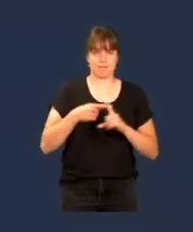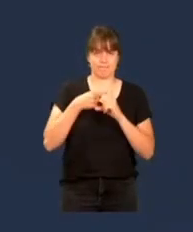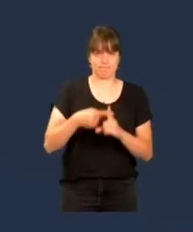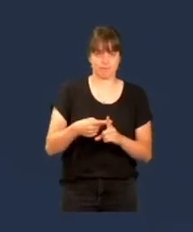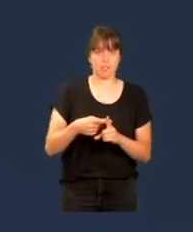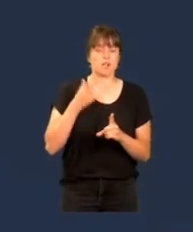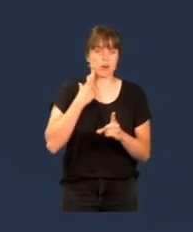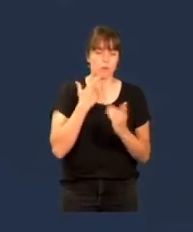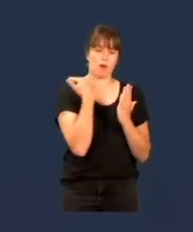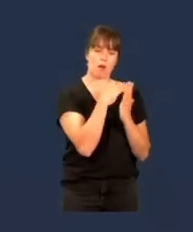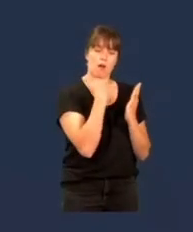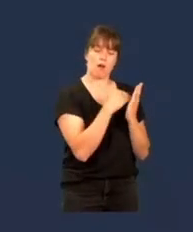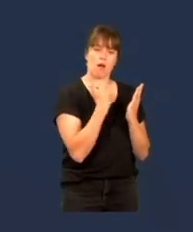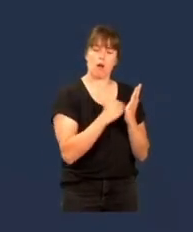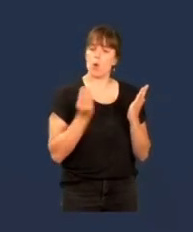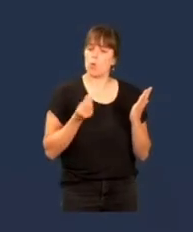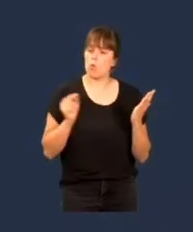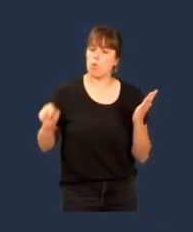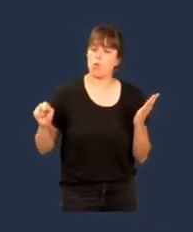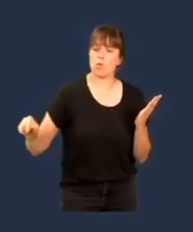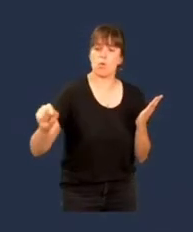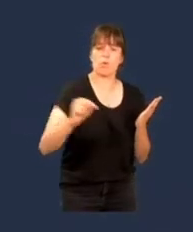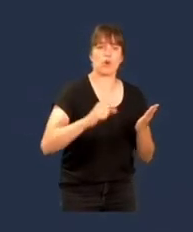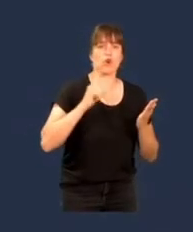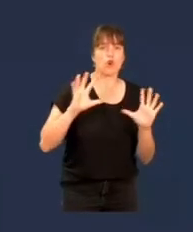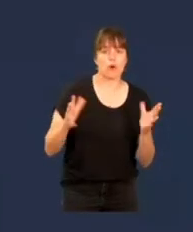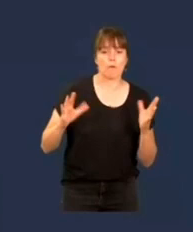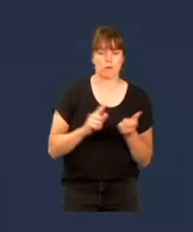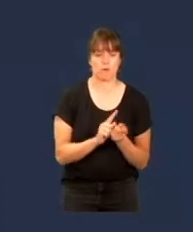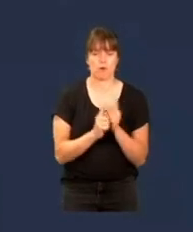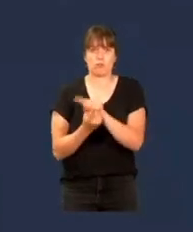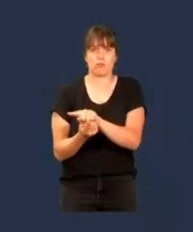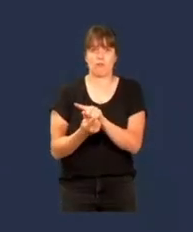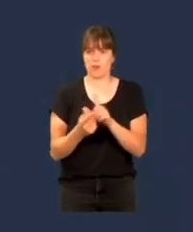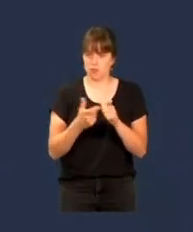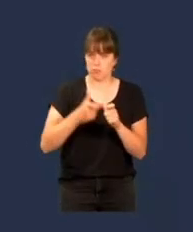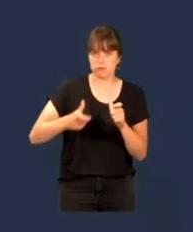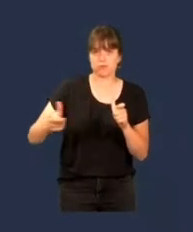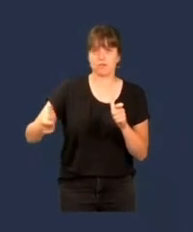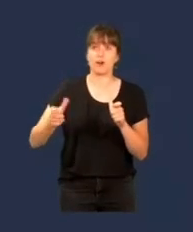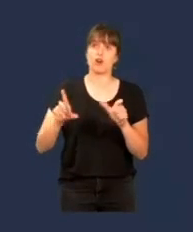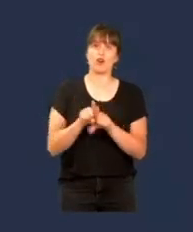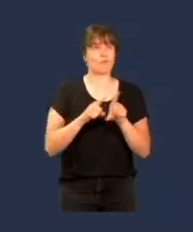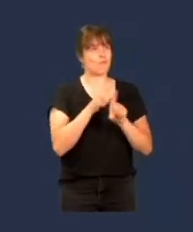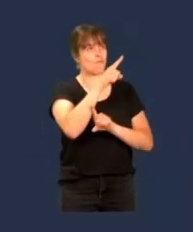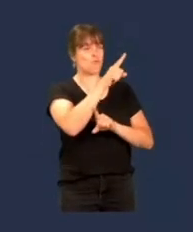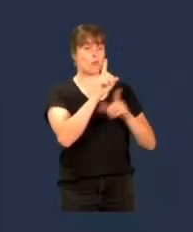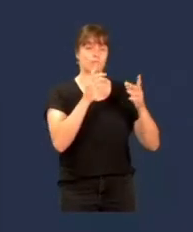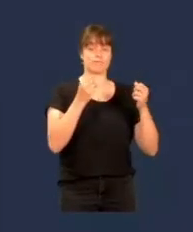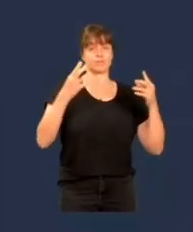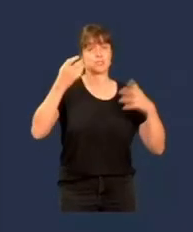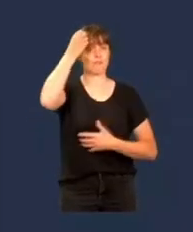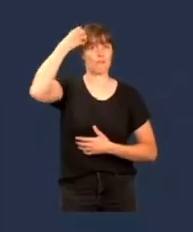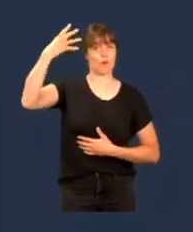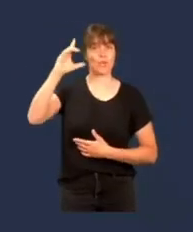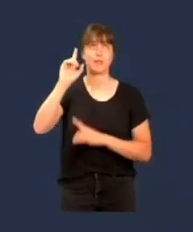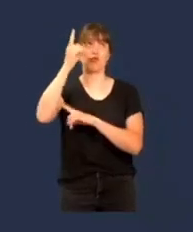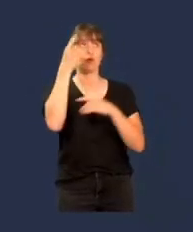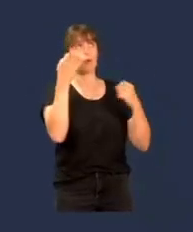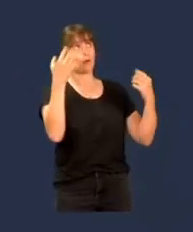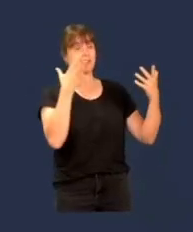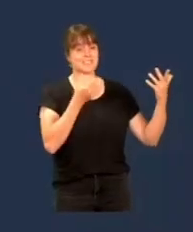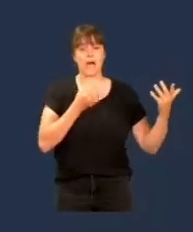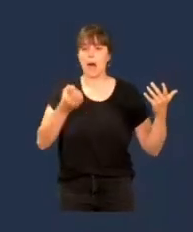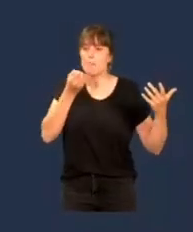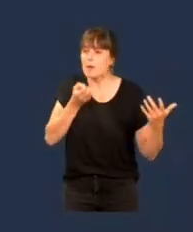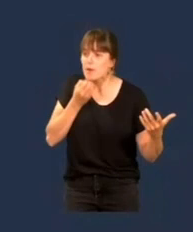friches ainsi que l'accompagnement de leur recyclage, et Dieu vit que cela était bon. Mais je voudrais refaire la genèse du mot friche et de ce